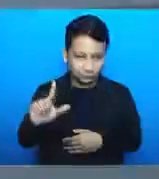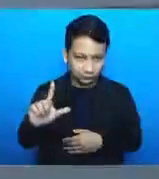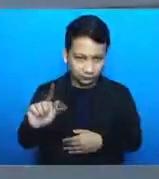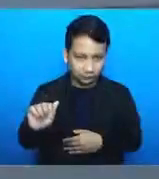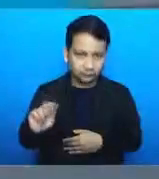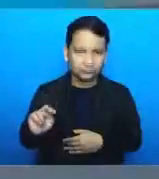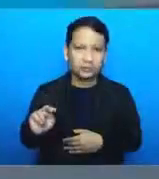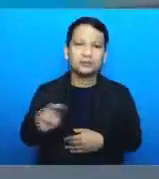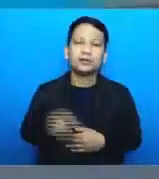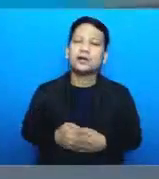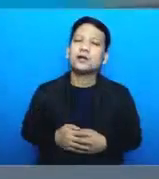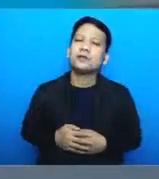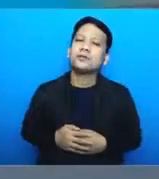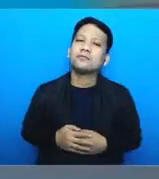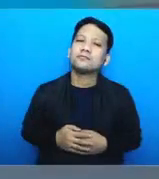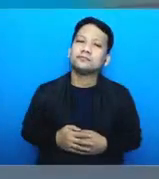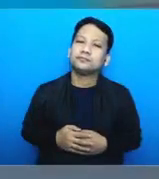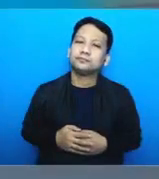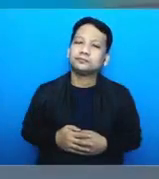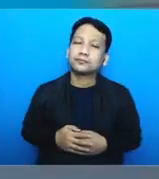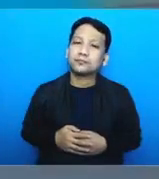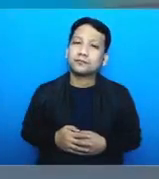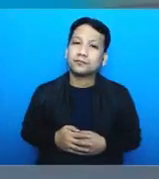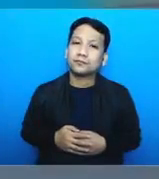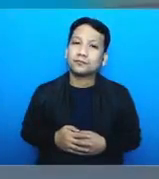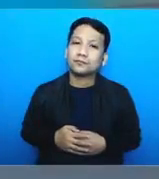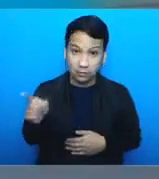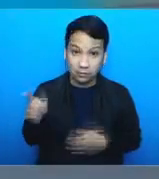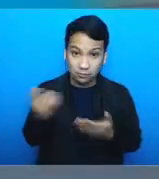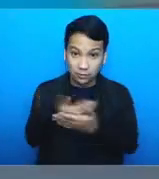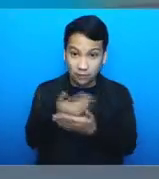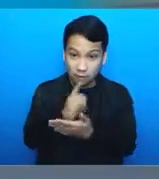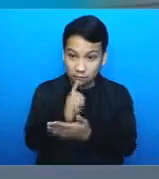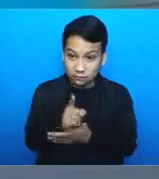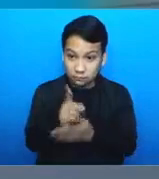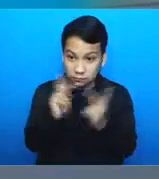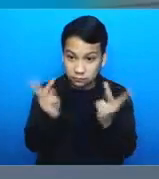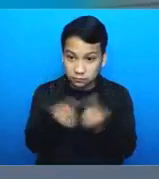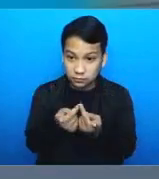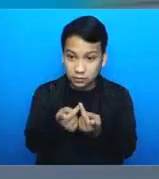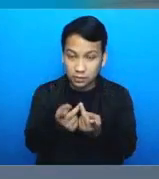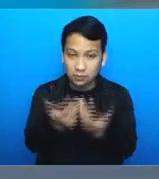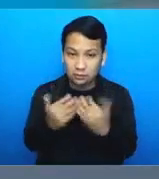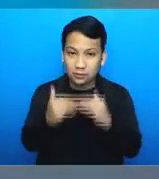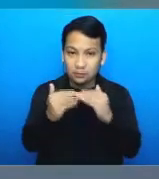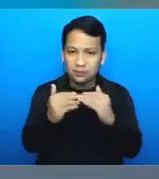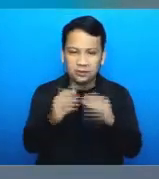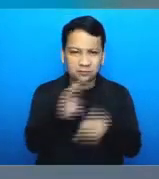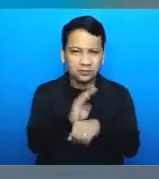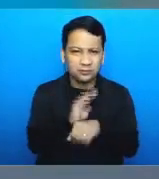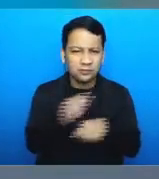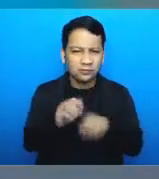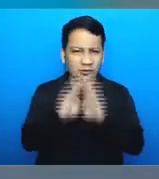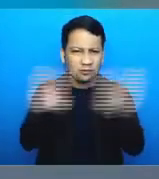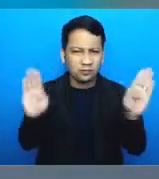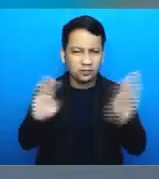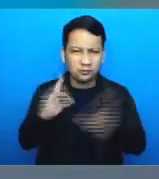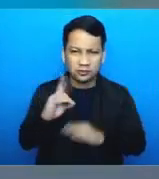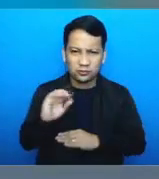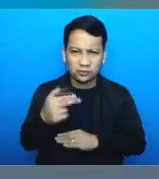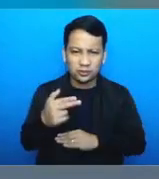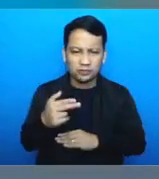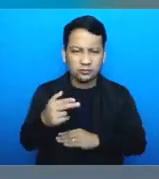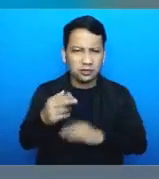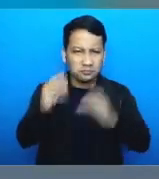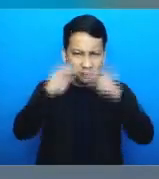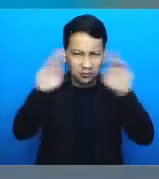Iminumungkahi ngayon ang paglalaan ng pwesto para sa mga bakunado at hindi pa sa mga business establishment. Bukas daw dito ang DOH at ang palasyo, pero kailangan